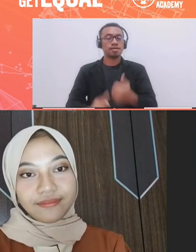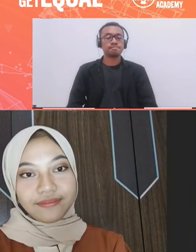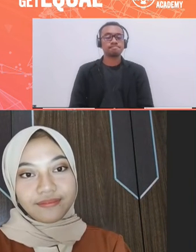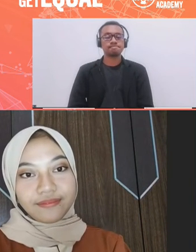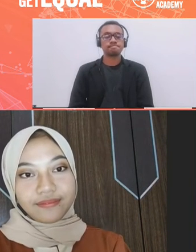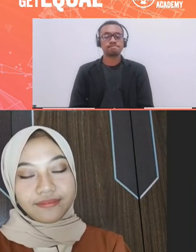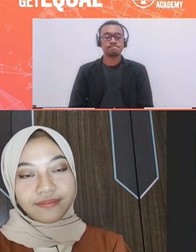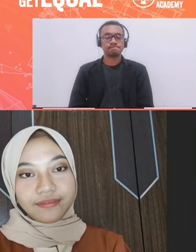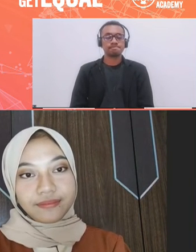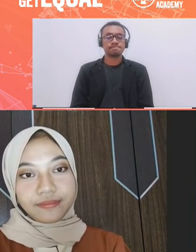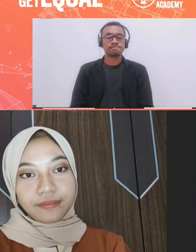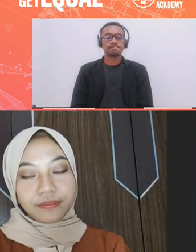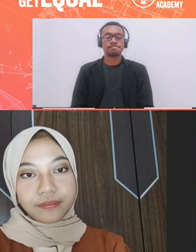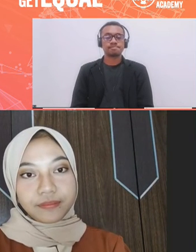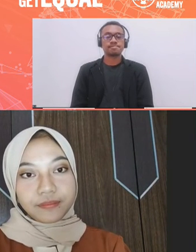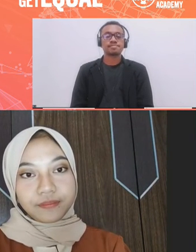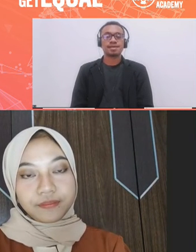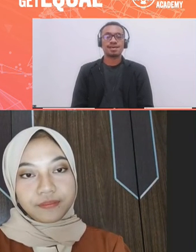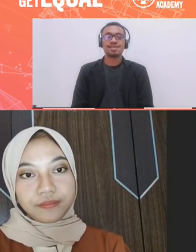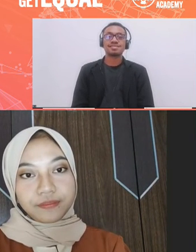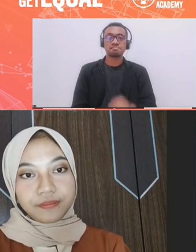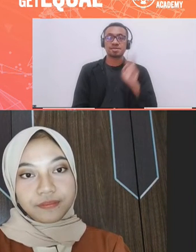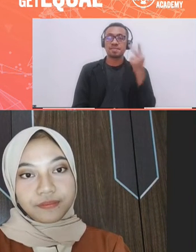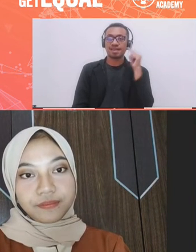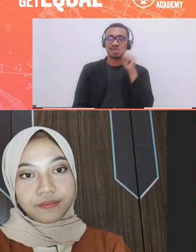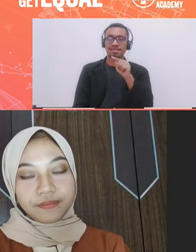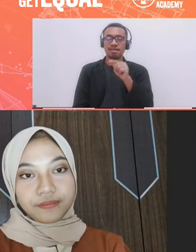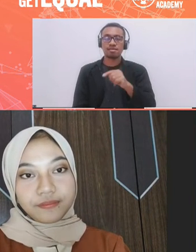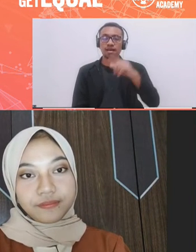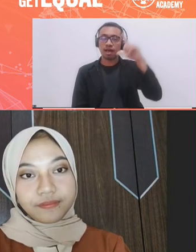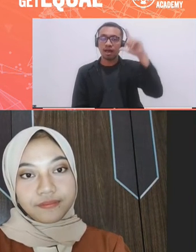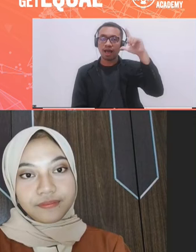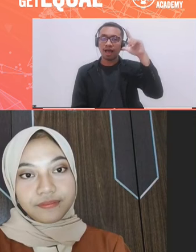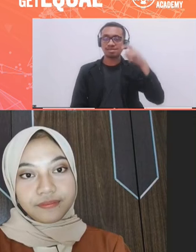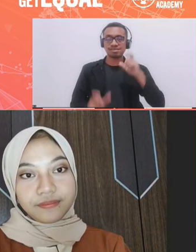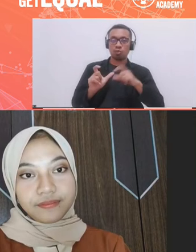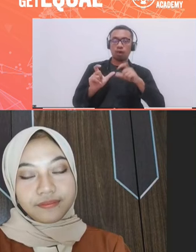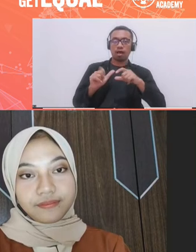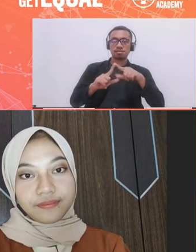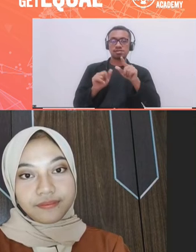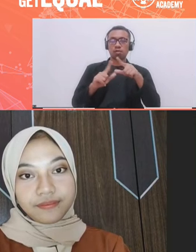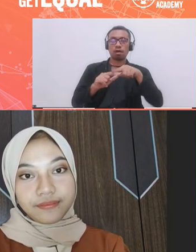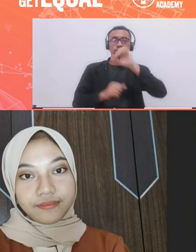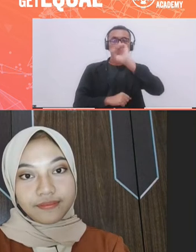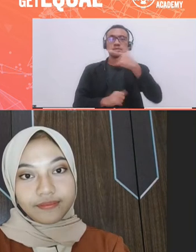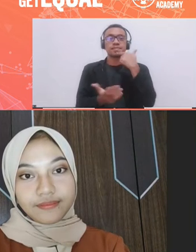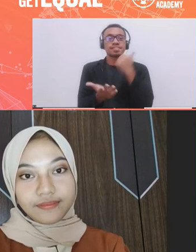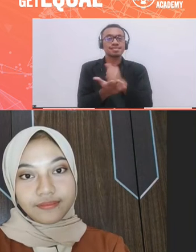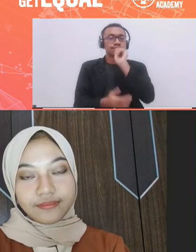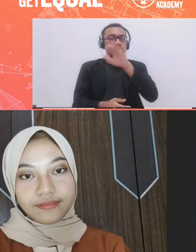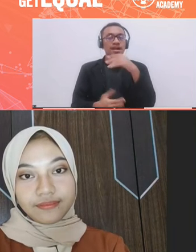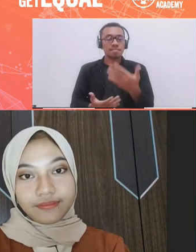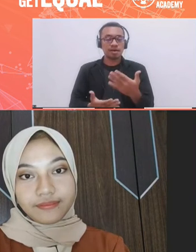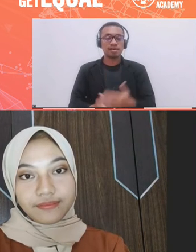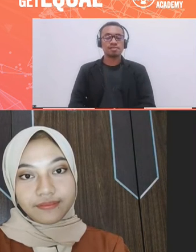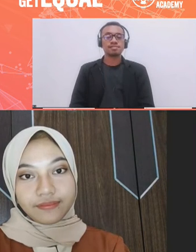Nah, kemarin ada pesan-pesan penting apa sih dari Salwa, justru dari Salwanya nih, ya bukan dari Kak Angkinya, tapi dari